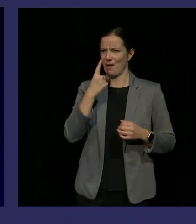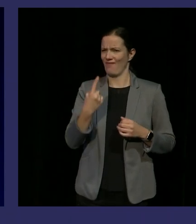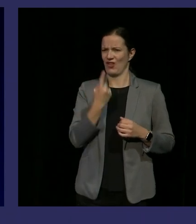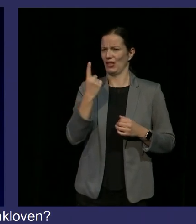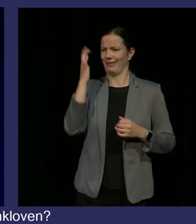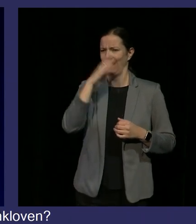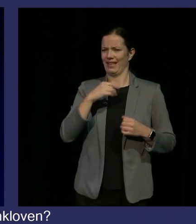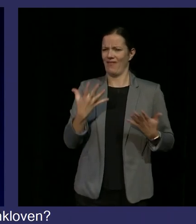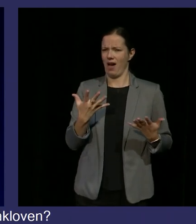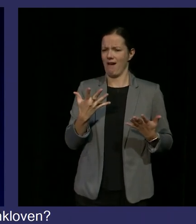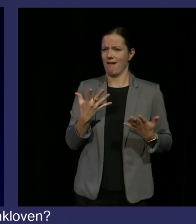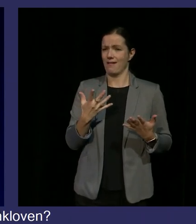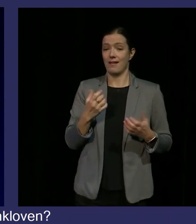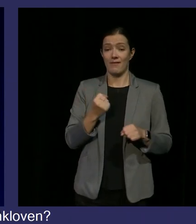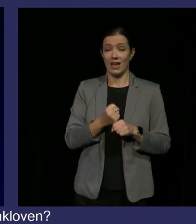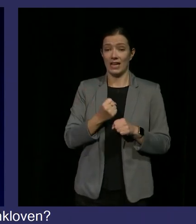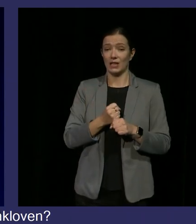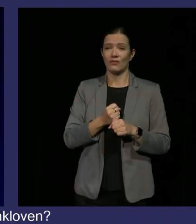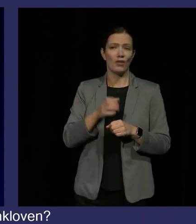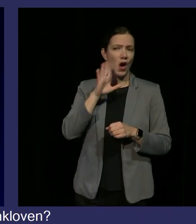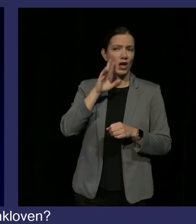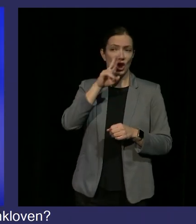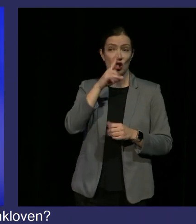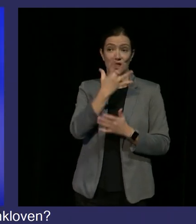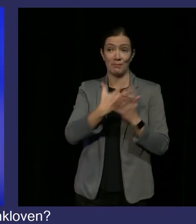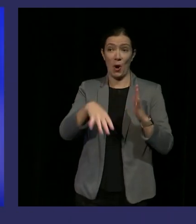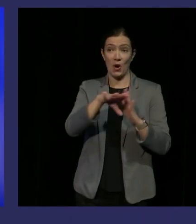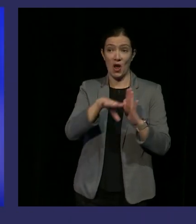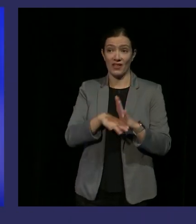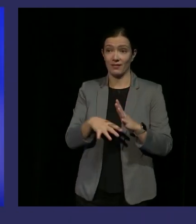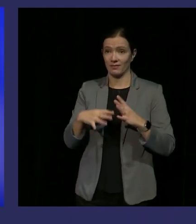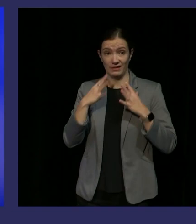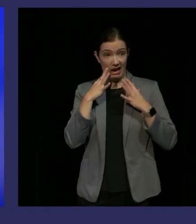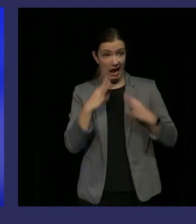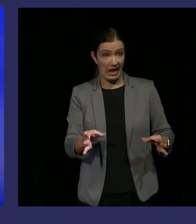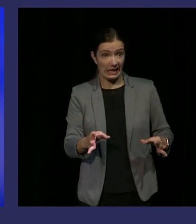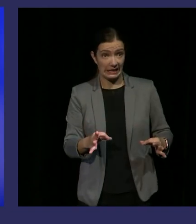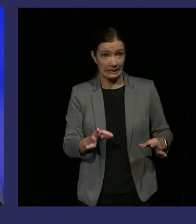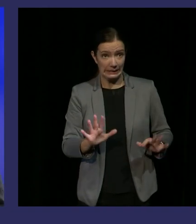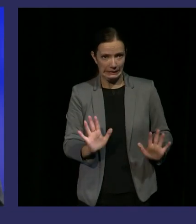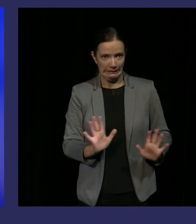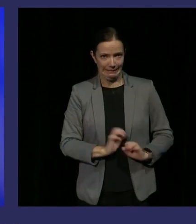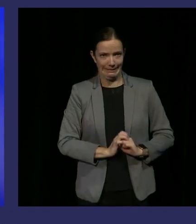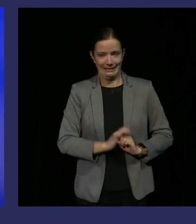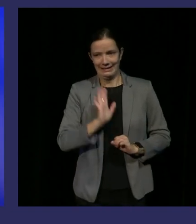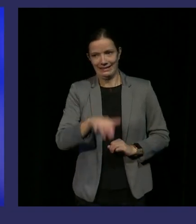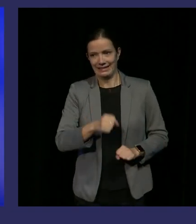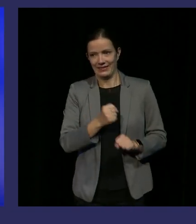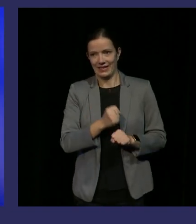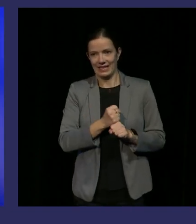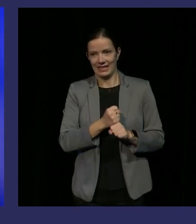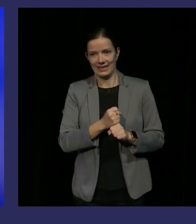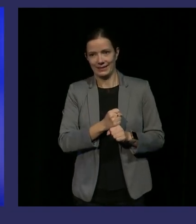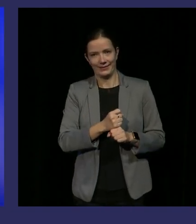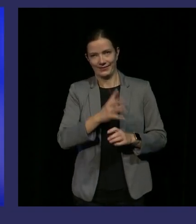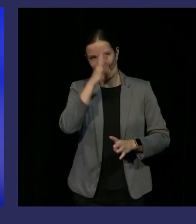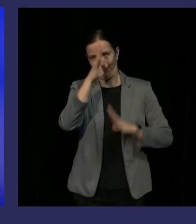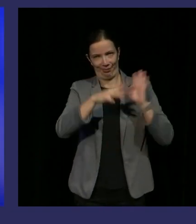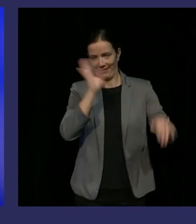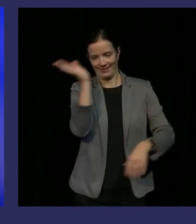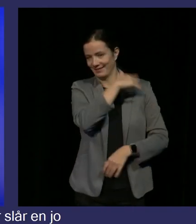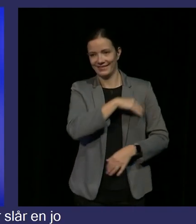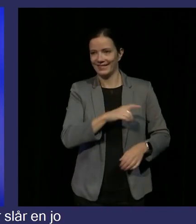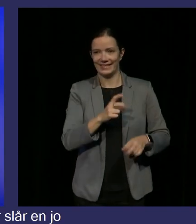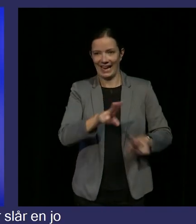tenkte da du fikk høre om den nye språkloven? Jeg skal være ærlig. Nei da. Ordgyteri og frasemakeri, nei da.